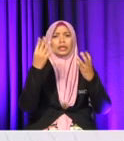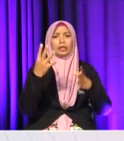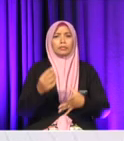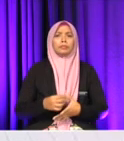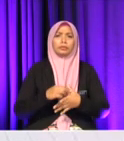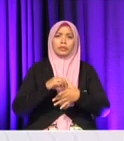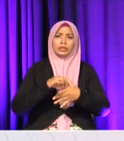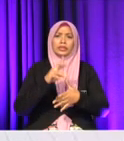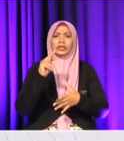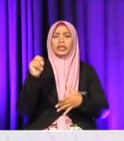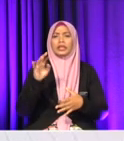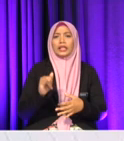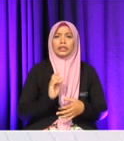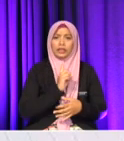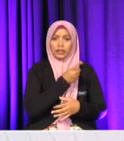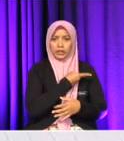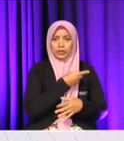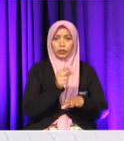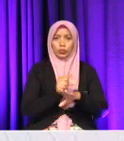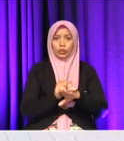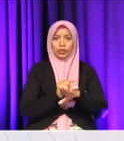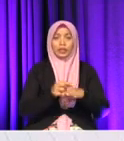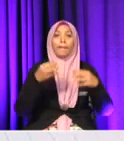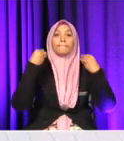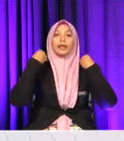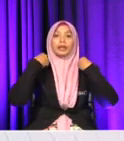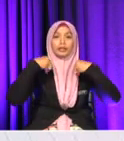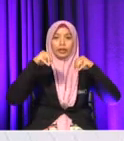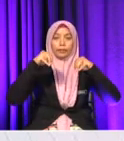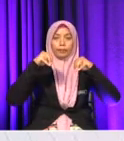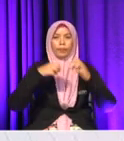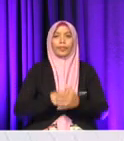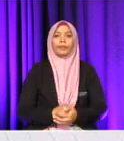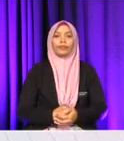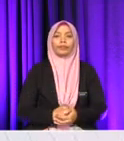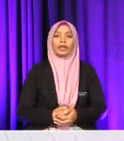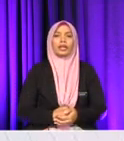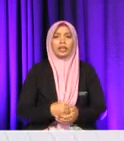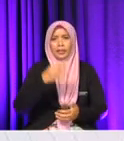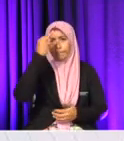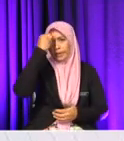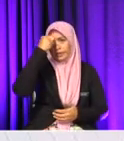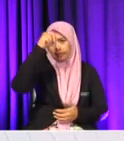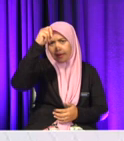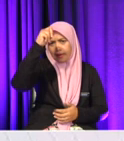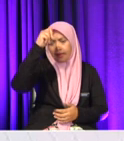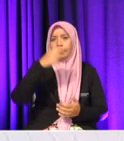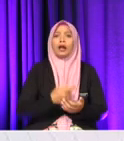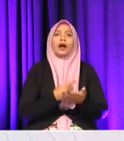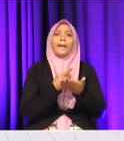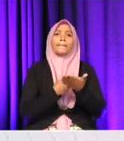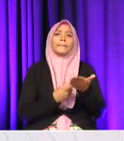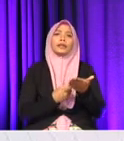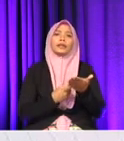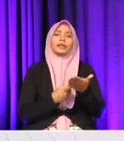Tentukan fashion yang paling sesuai untuk kita gunakan tentulah present yang kita Mahi eee jadi lebih senang kita untuk